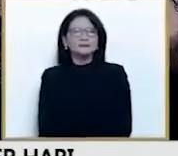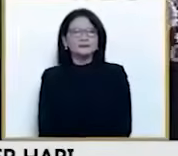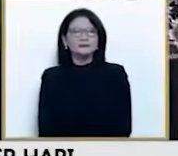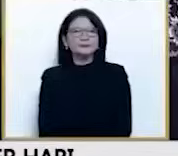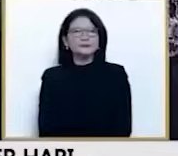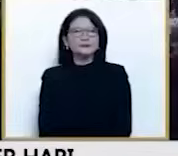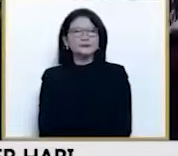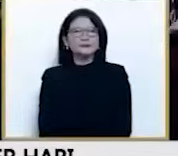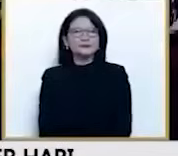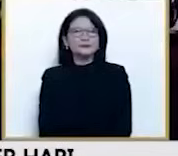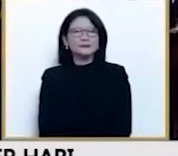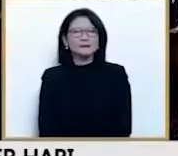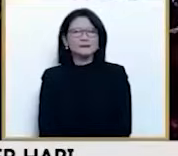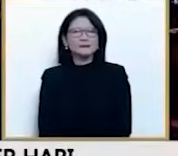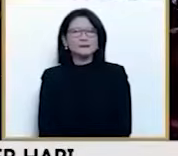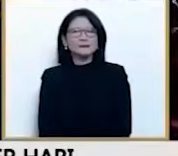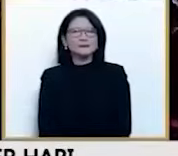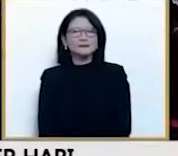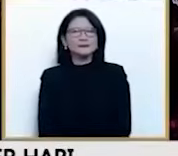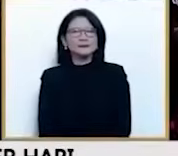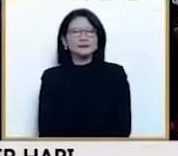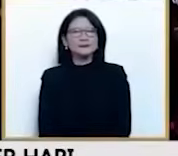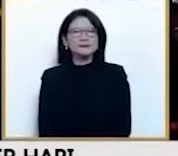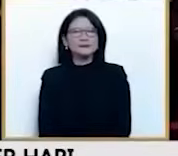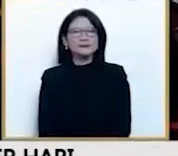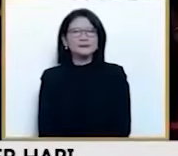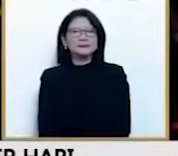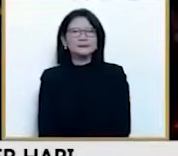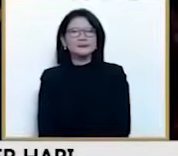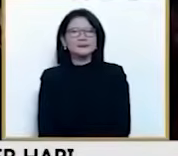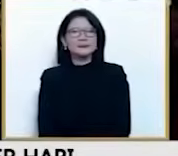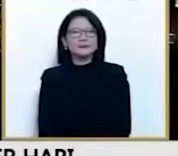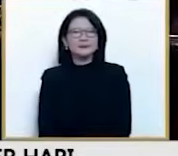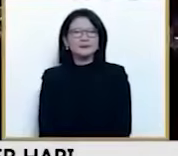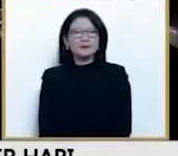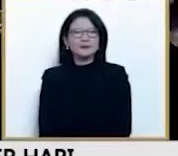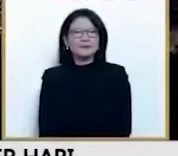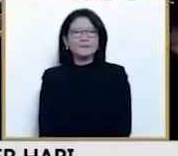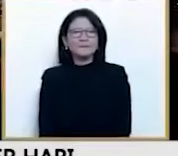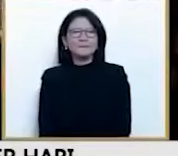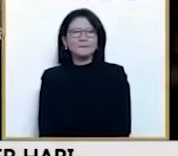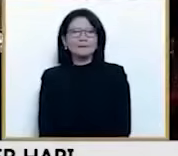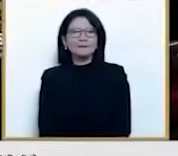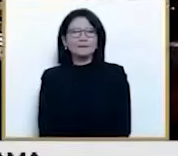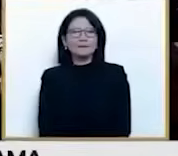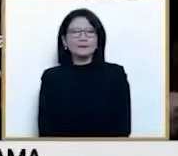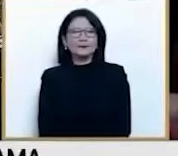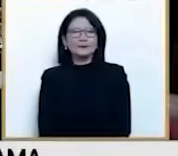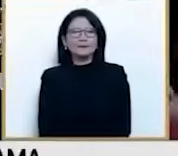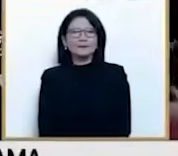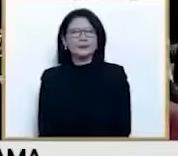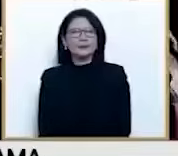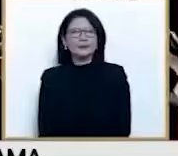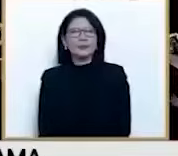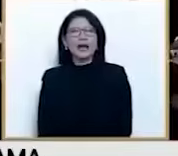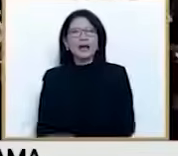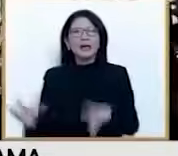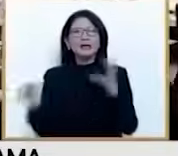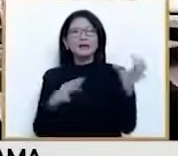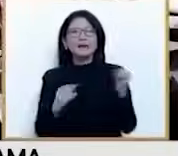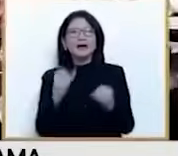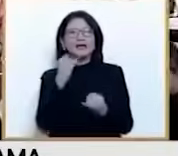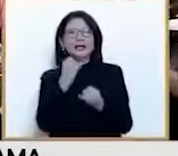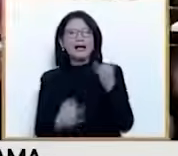Baik, Bapak Ibu silakan mengambil posisi untuk diabadikan momen ini yang juga merupakan debat terakhir,